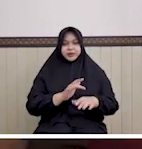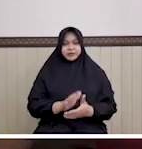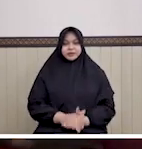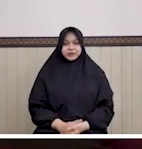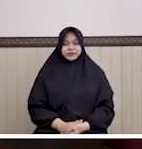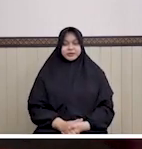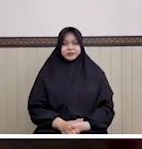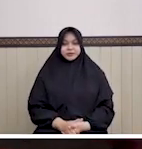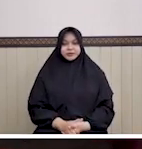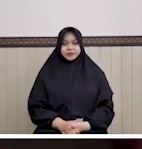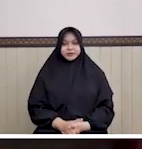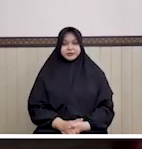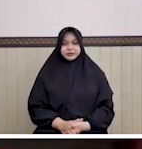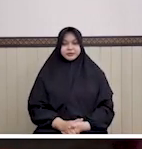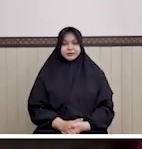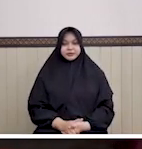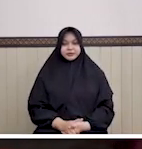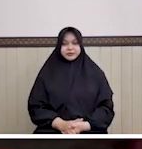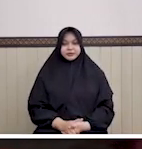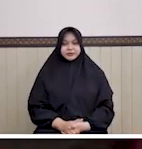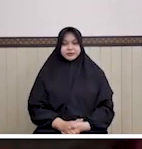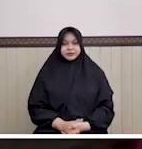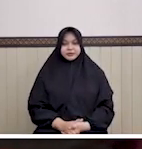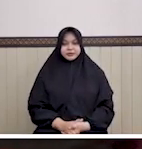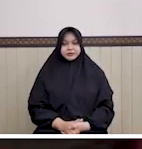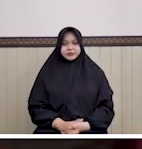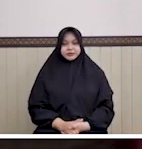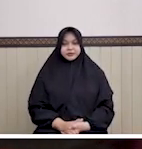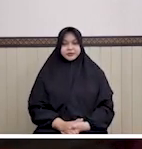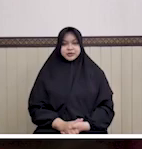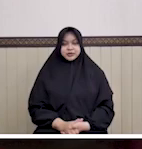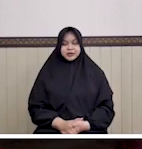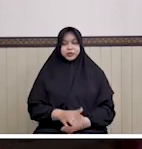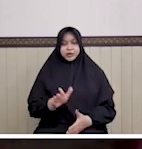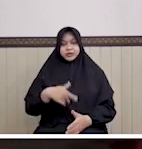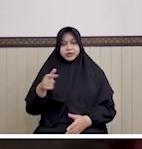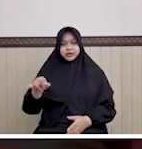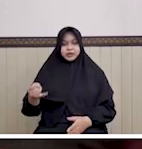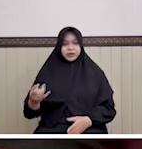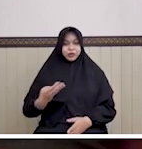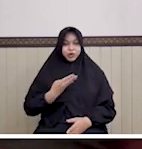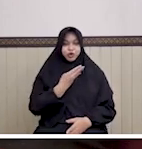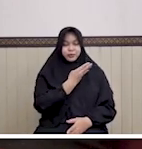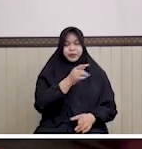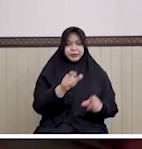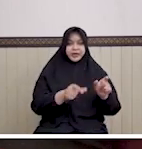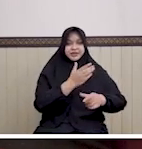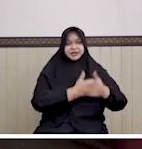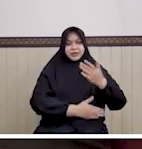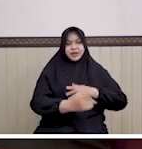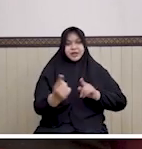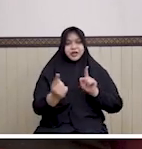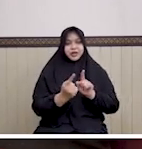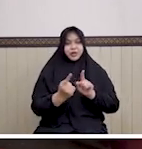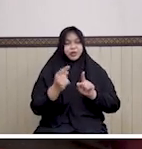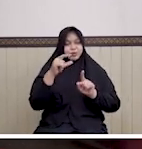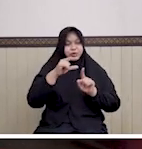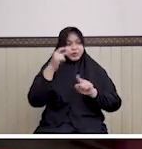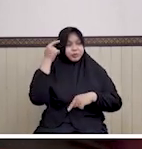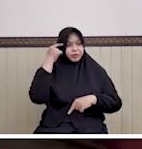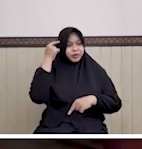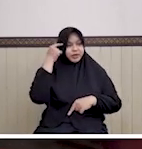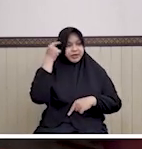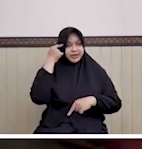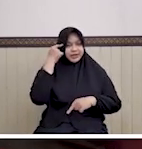khawatir Ketika nanti yang menjadi korban adalah penyandang disabilitas ketemu dengan yang boleh menset nya